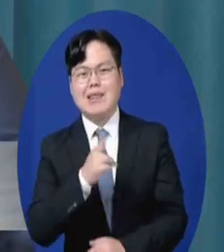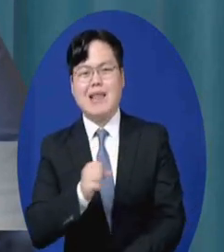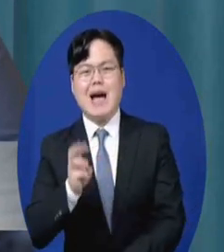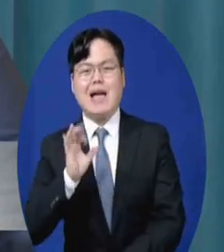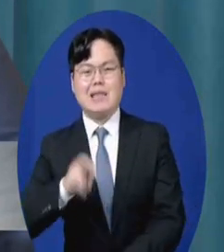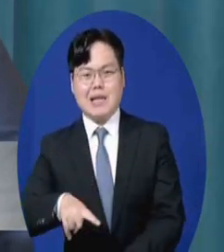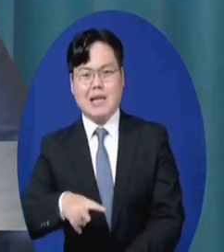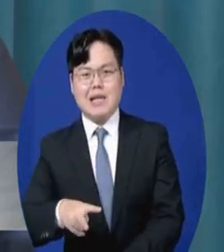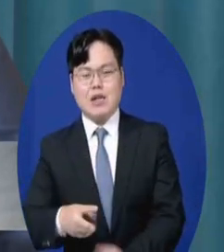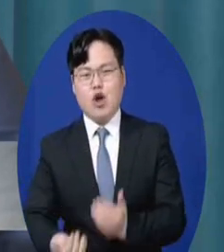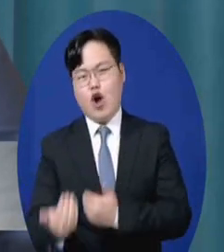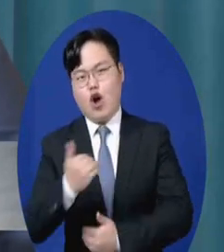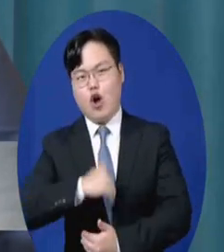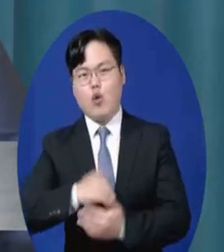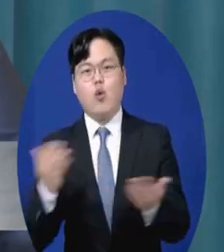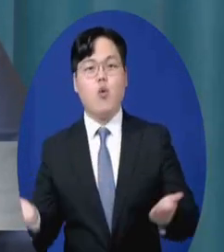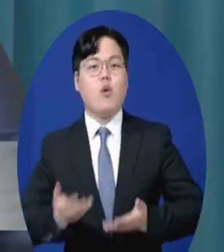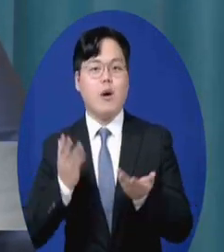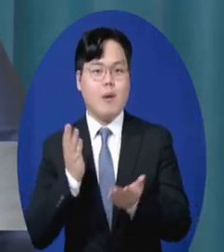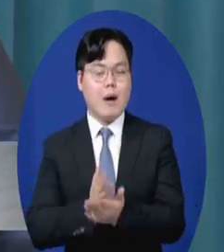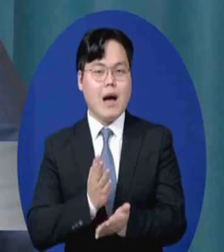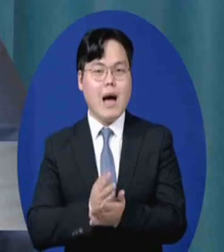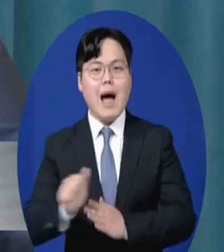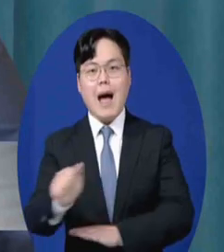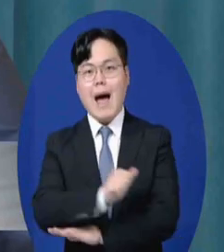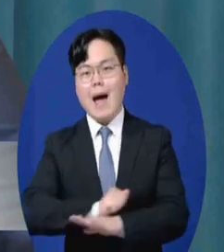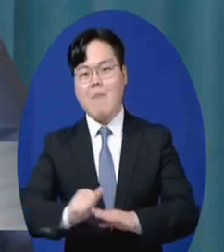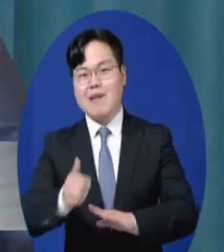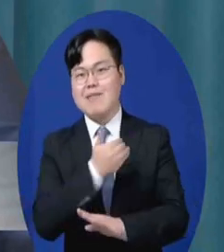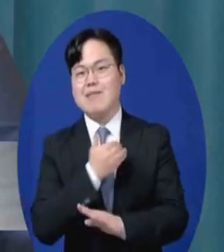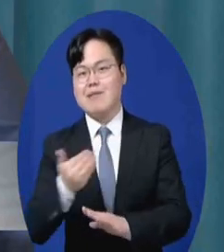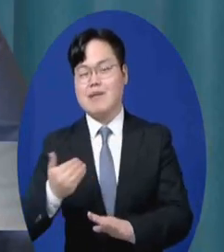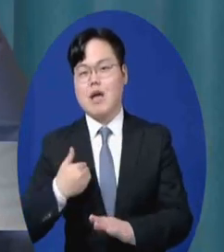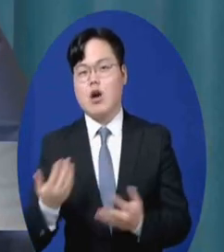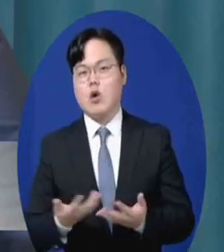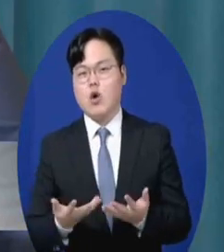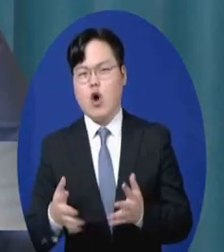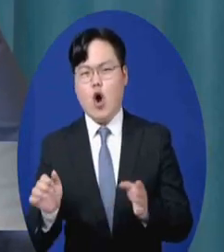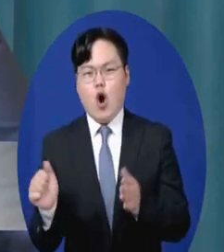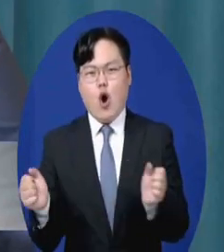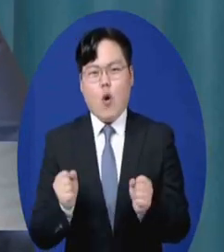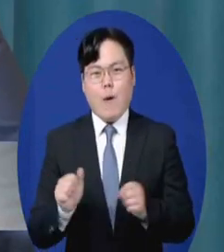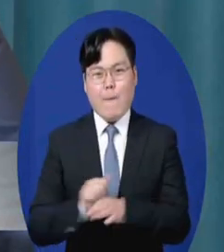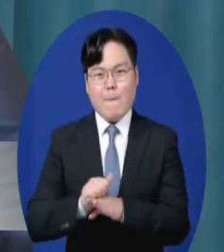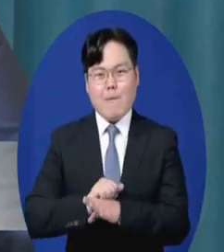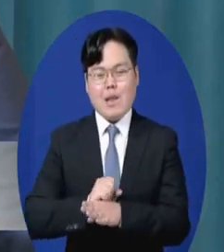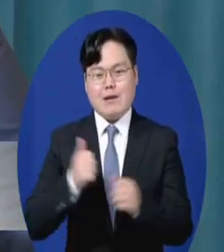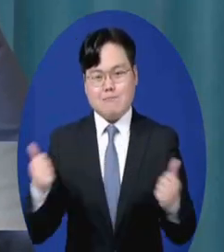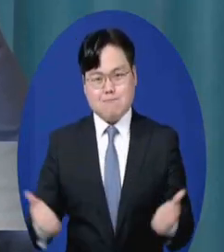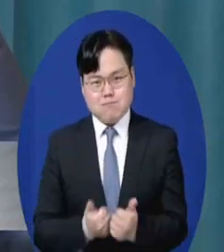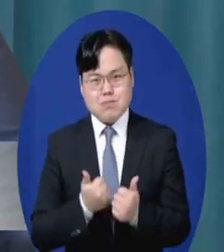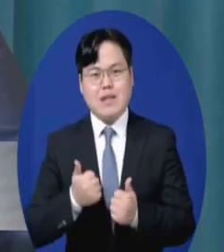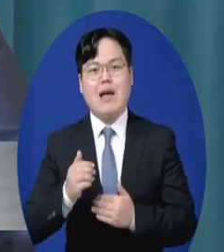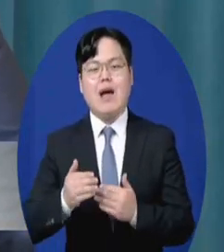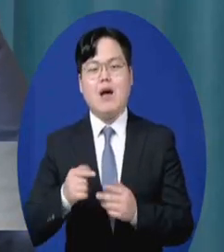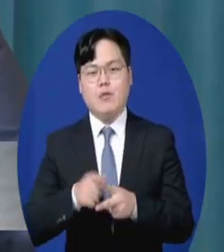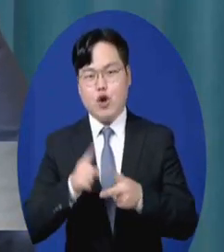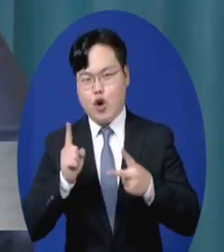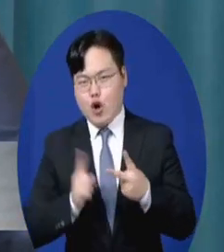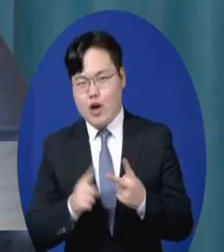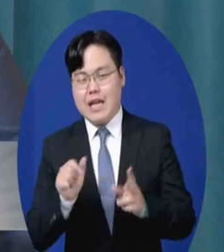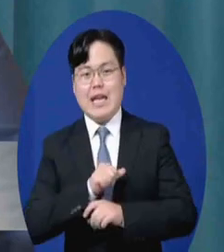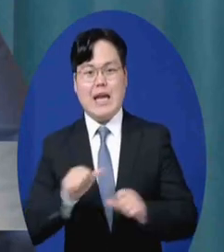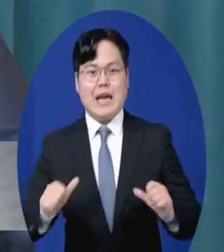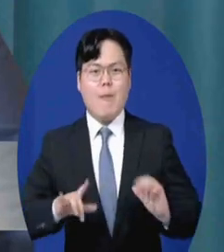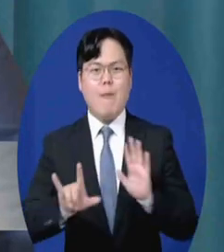даврагдхыг бол одоо бас уриалж байна. За мөн дүнчлэн аймаг нийслэлийн засаг дарга нар одоо өвлжлийн бэлтгэл ажлаа анхаарах гадна иргэд маань